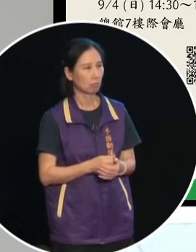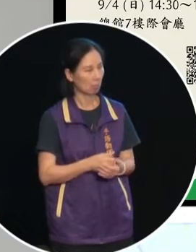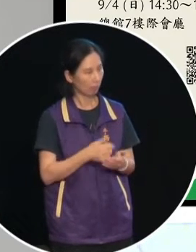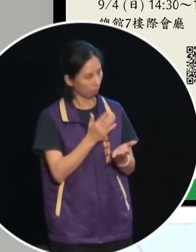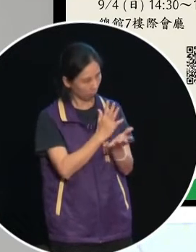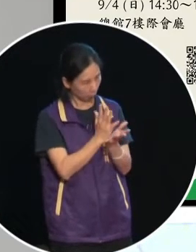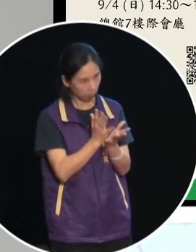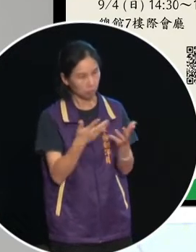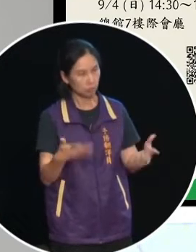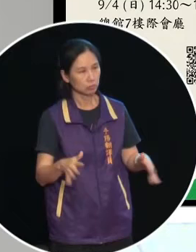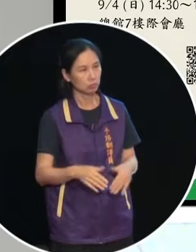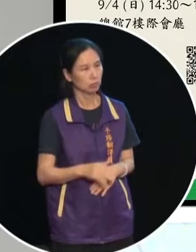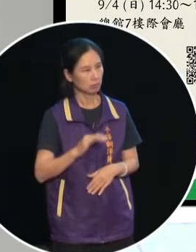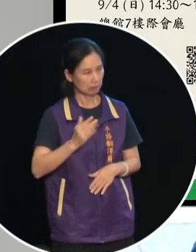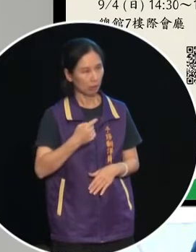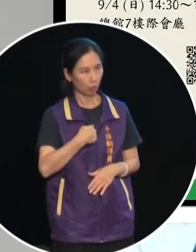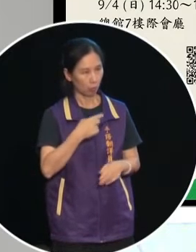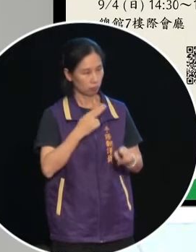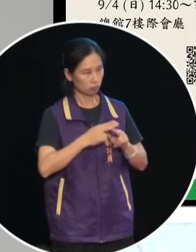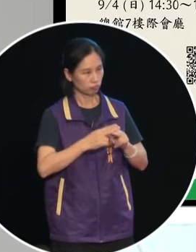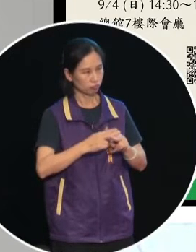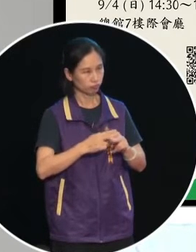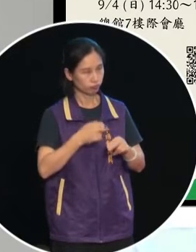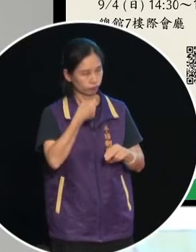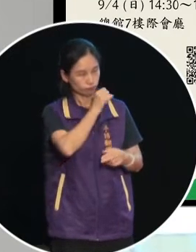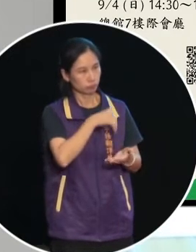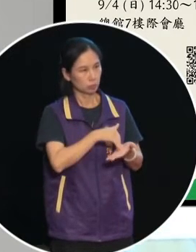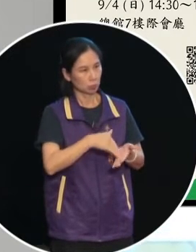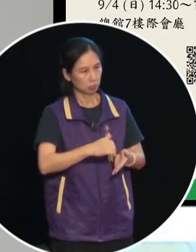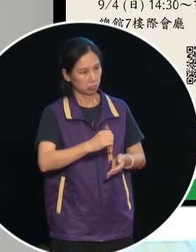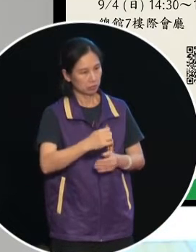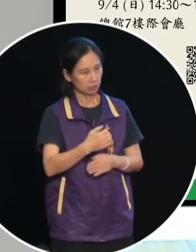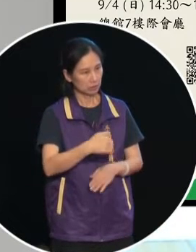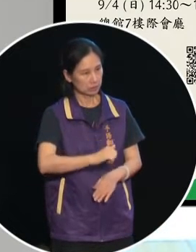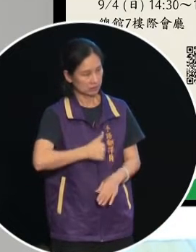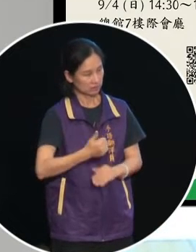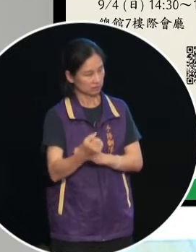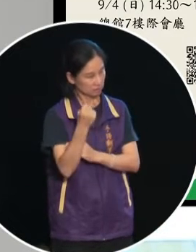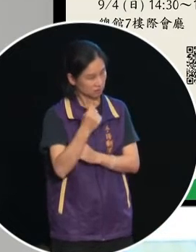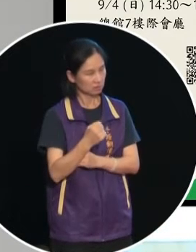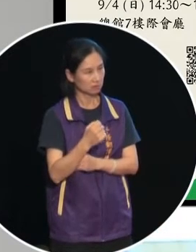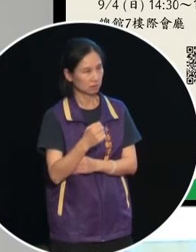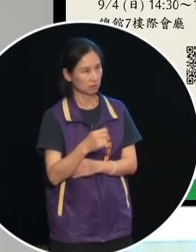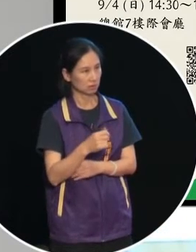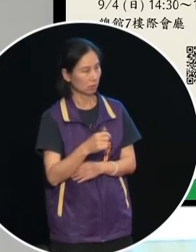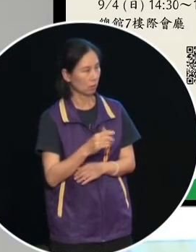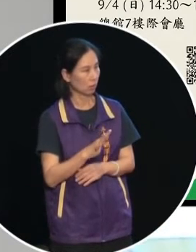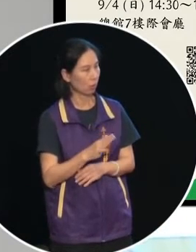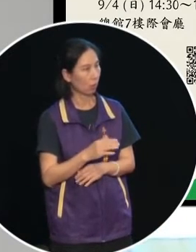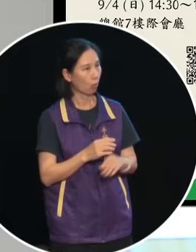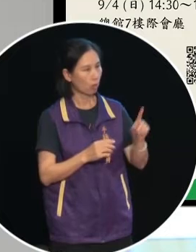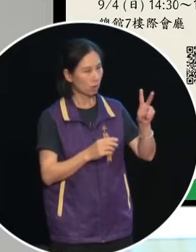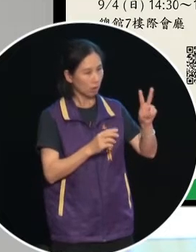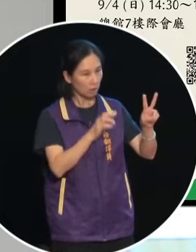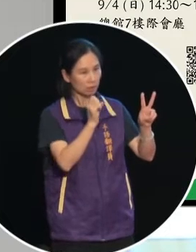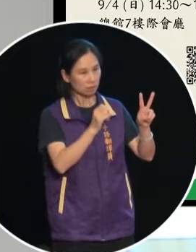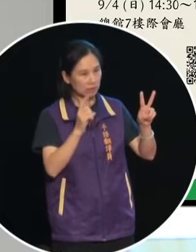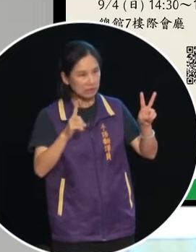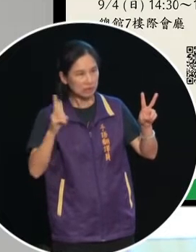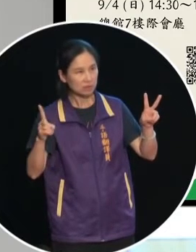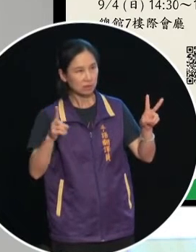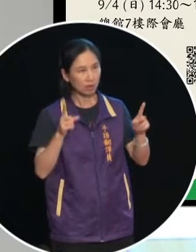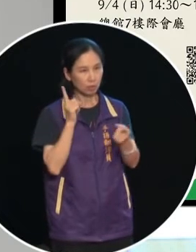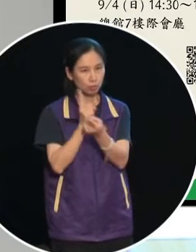湾的软实力非常有关系的。因为2011年就是台湾对日本的捐